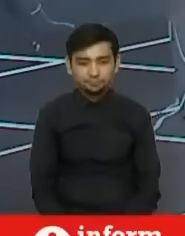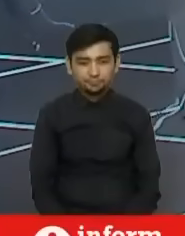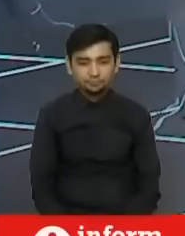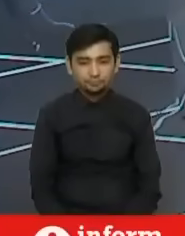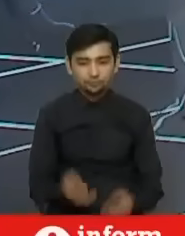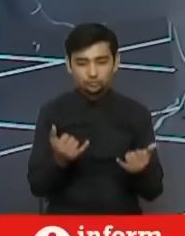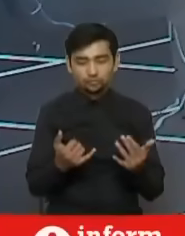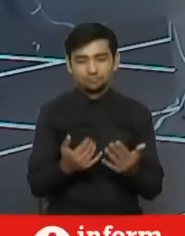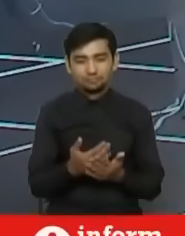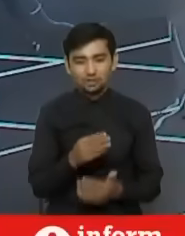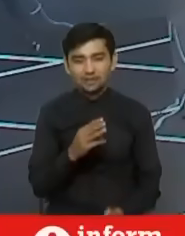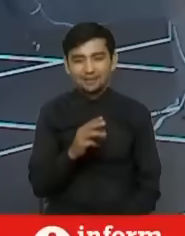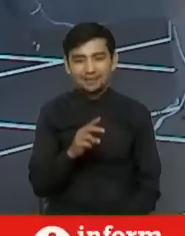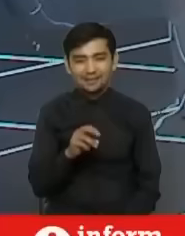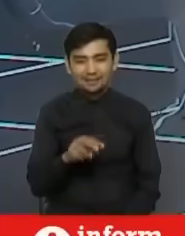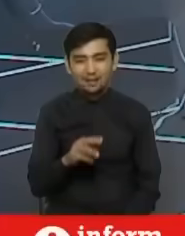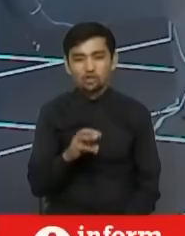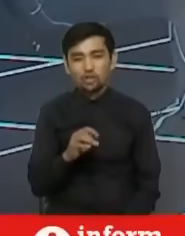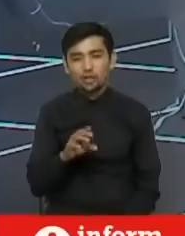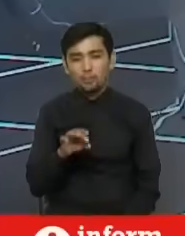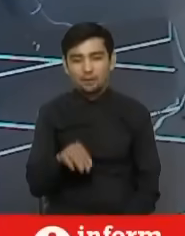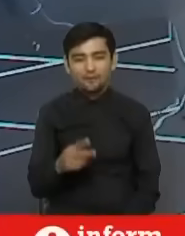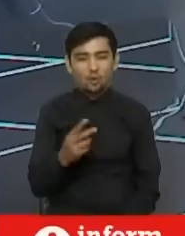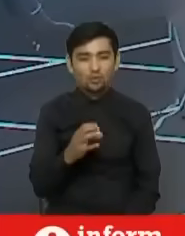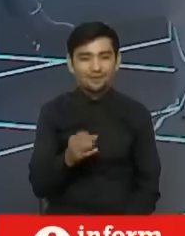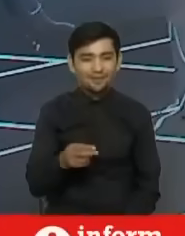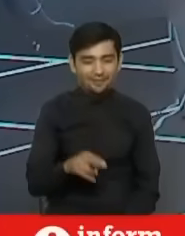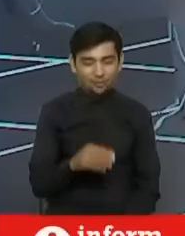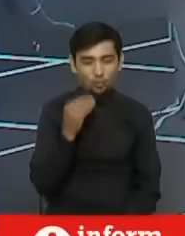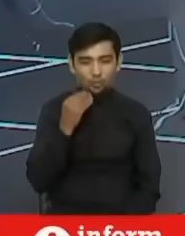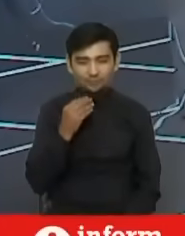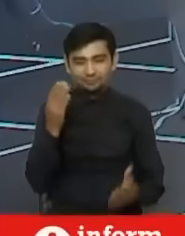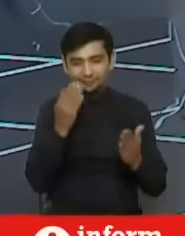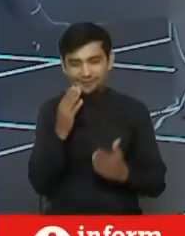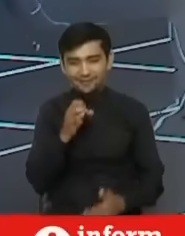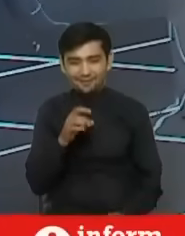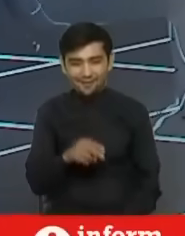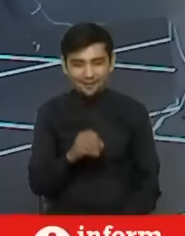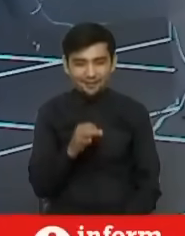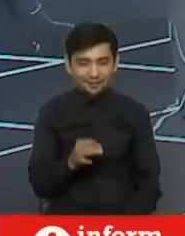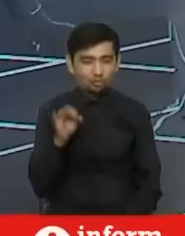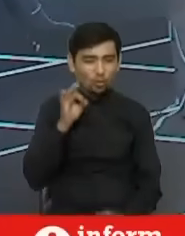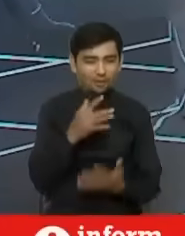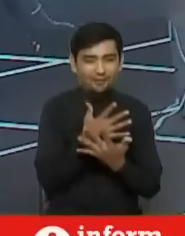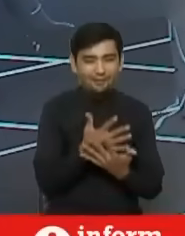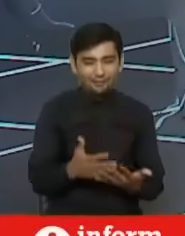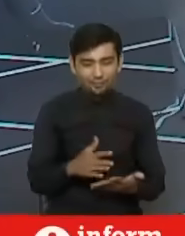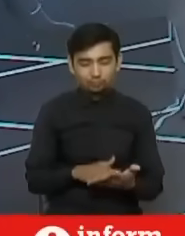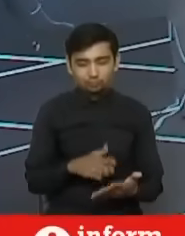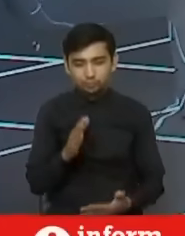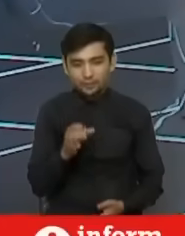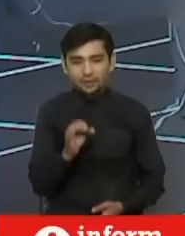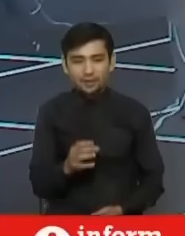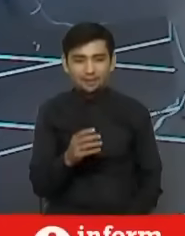Дәл қазір «Қызыл шербет» телехикаясының екінші бөлімін тамашалаңыздар. Түріктің шытырманға толы туындысы тосын оқиғалармен жалғаспақ. Айта